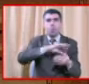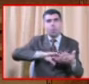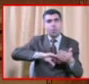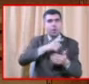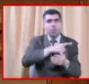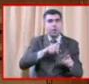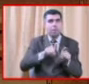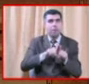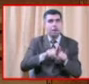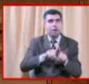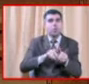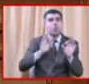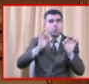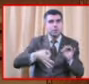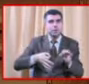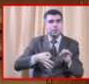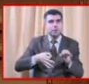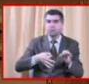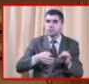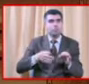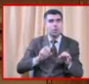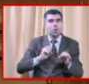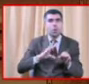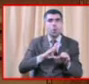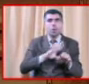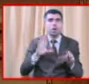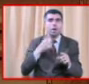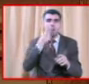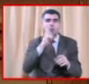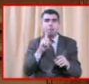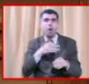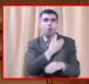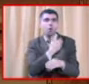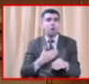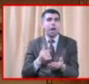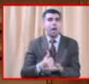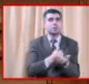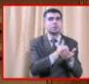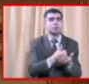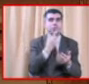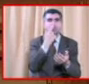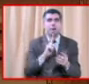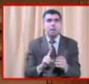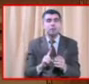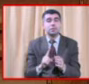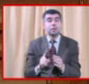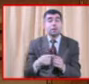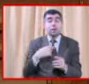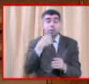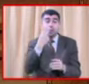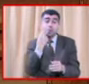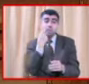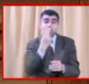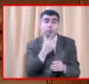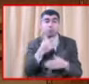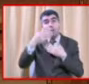تيترفض من طرف الحكومه. تنشوفوا واحد العدد ديال الخسائر فادحه صابت بلادنا هاد الايام،